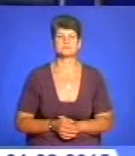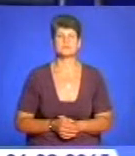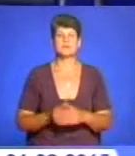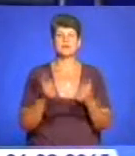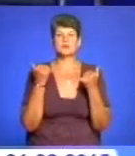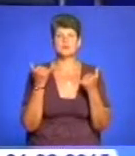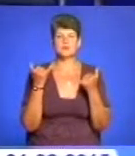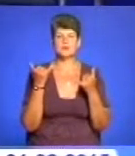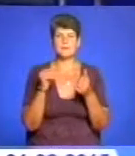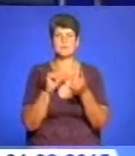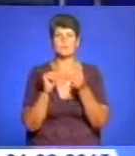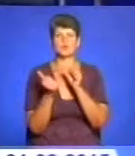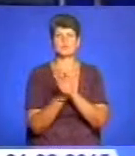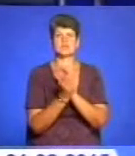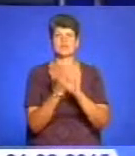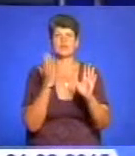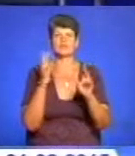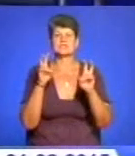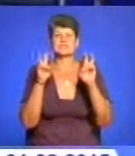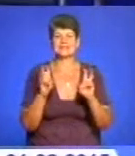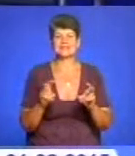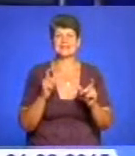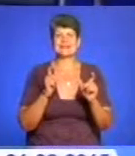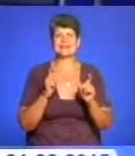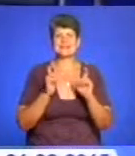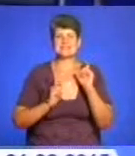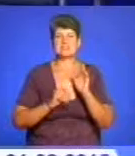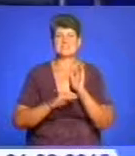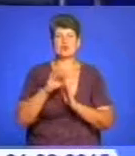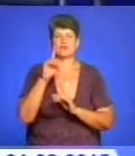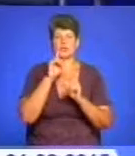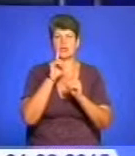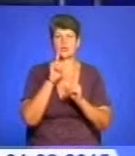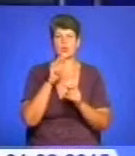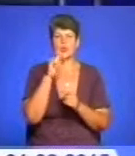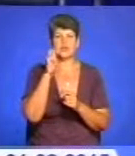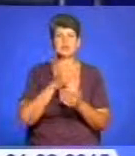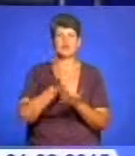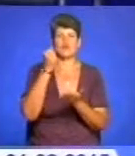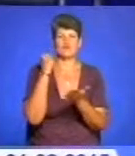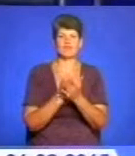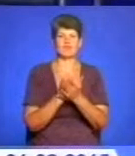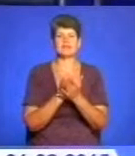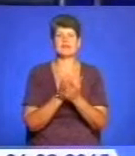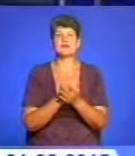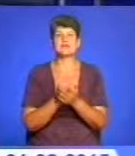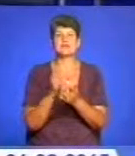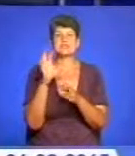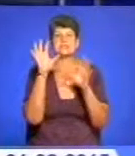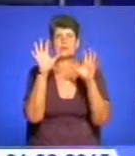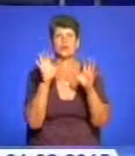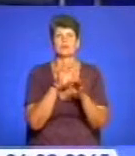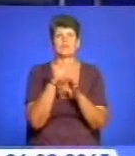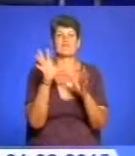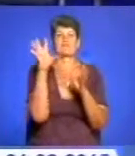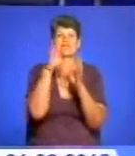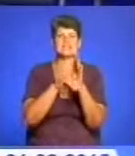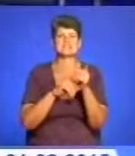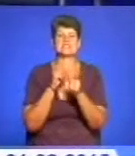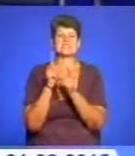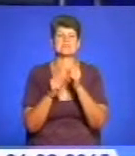Сьогодні на позачерговому засіданні сесії Верховна Рада України ухвалила в першому читанні законопроект про внесення змін до Конституції у